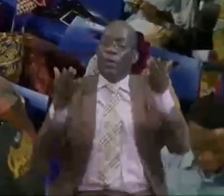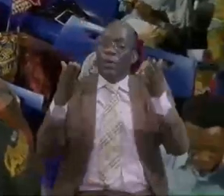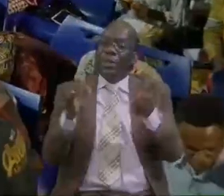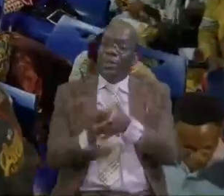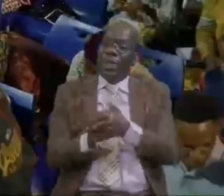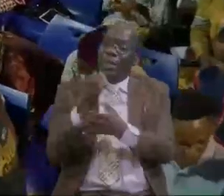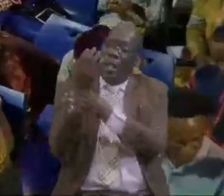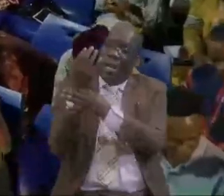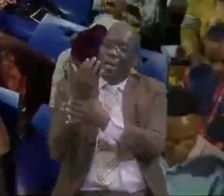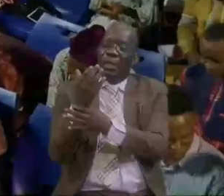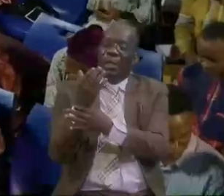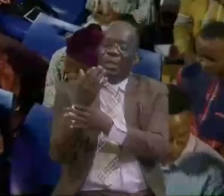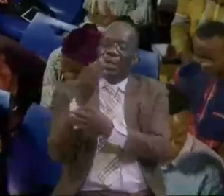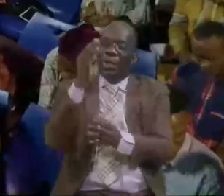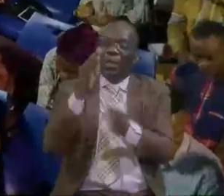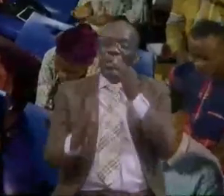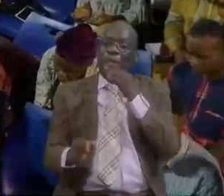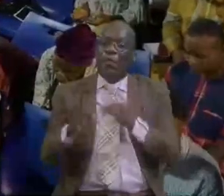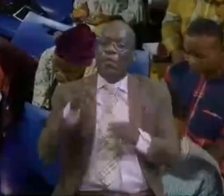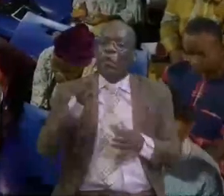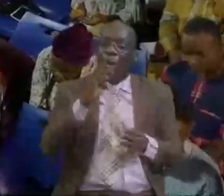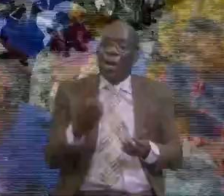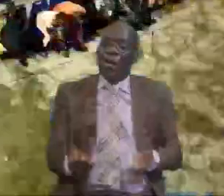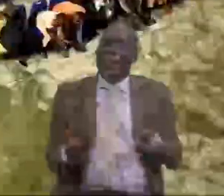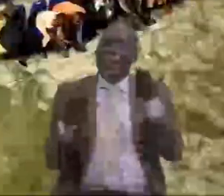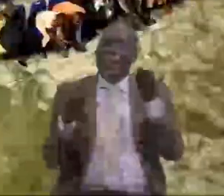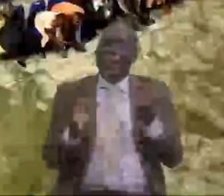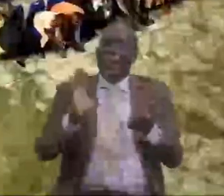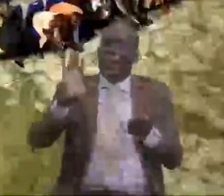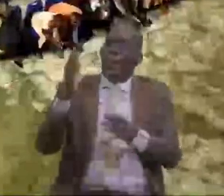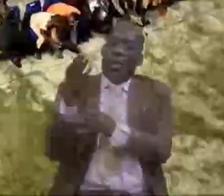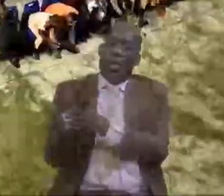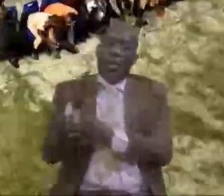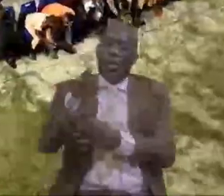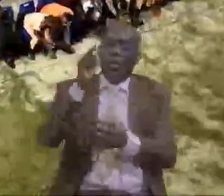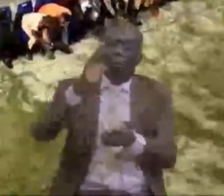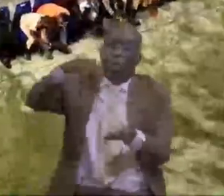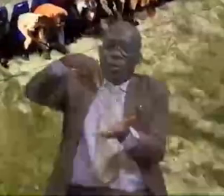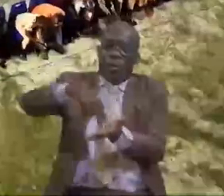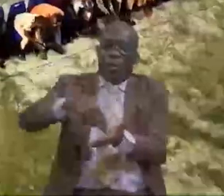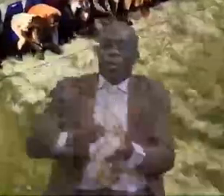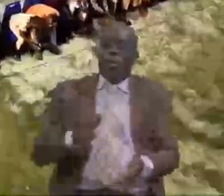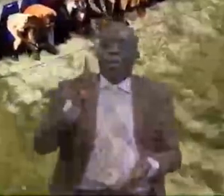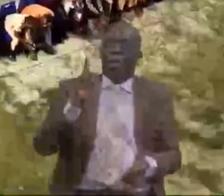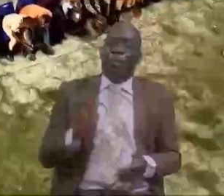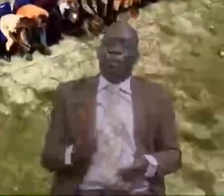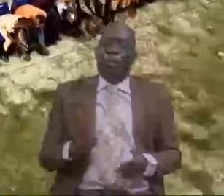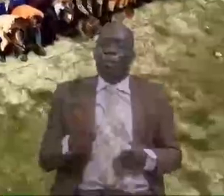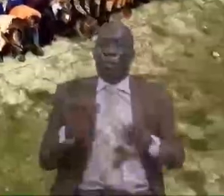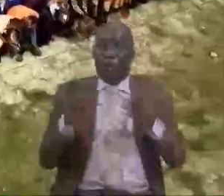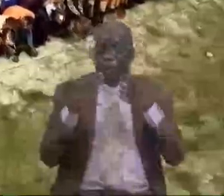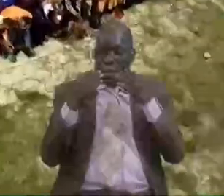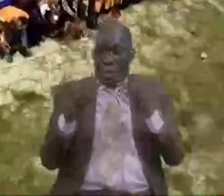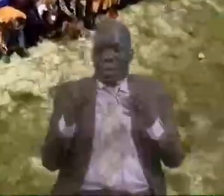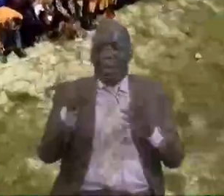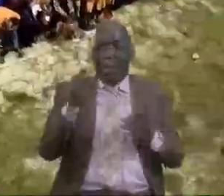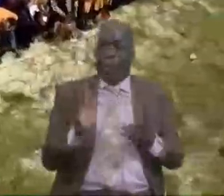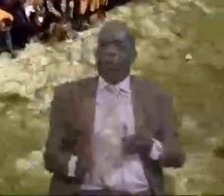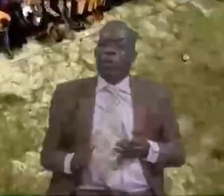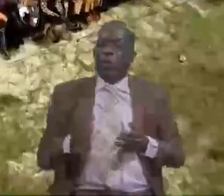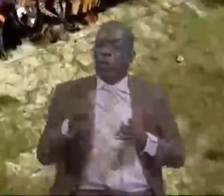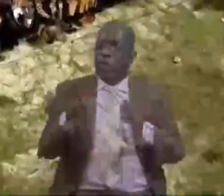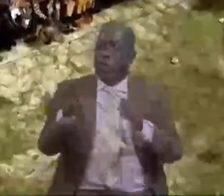Lève cette main. Si tu lèves ta main, tu vas te lever. Que Dieu te bénisse là-bas. Merci, que Dieu te bénisse. Le ciel te